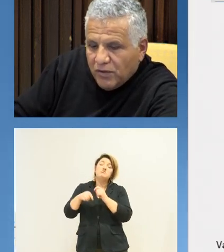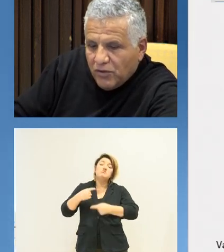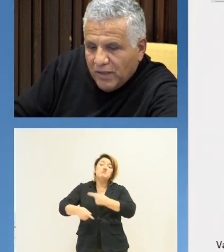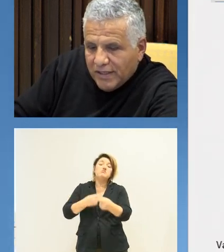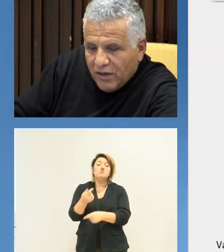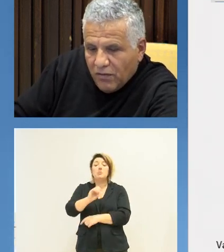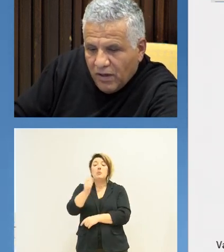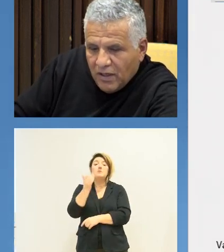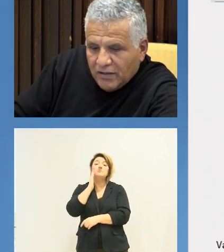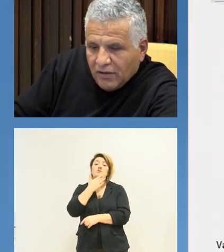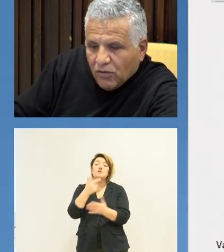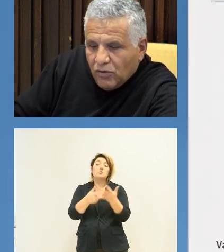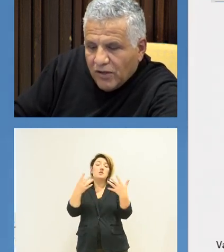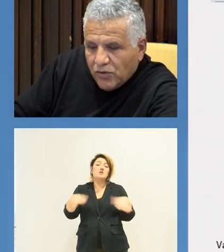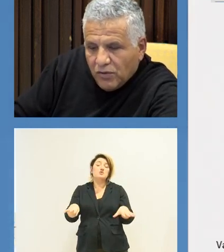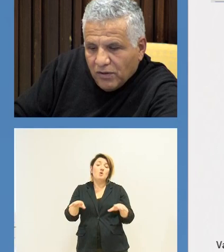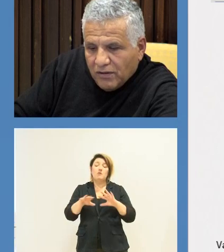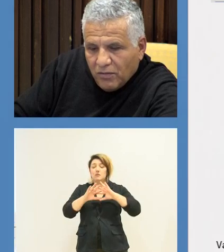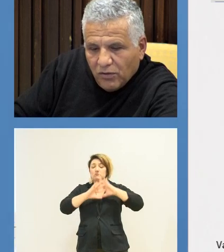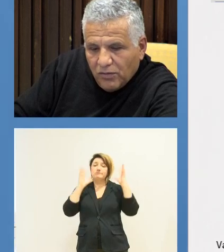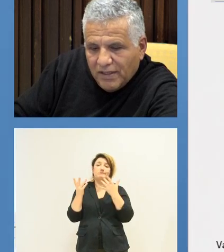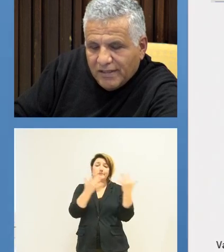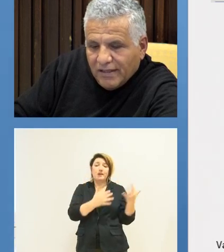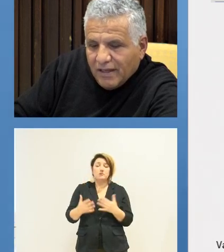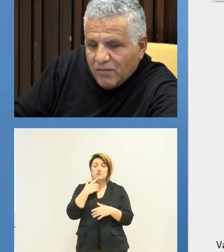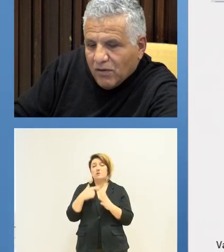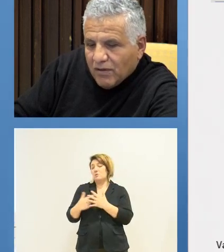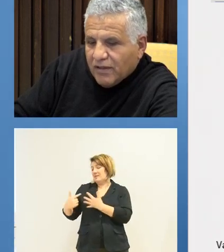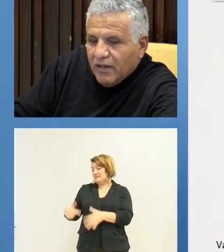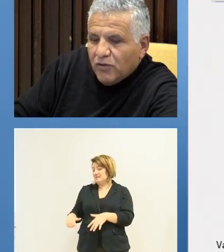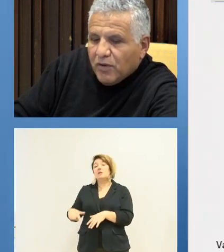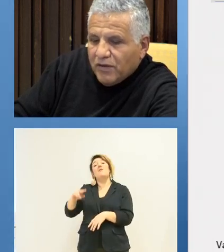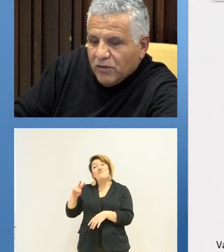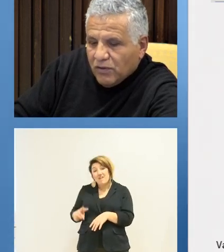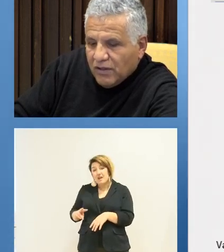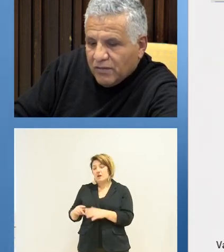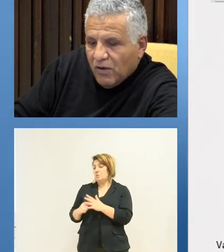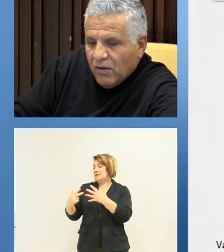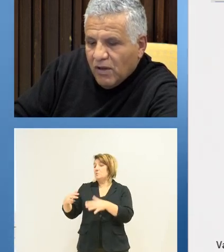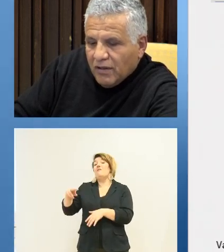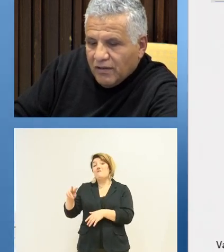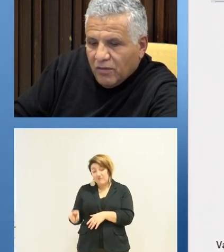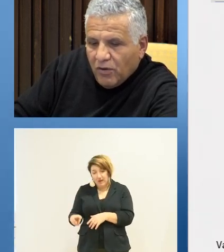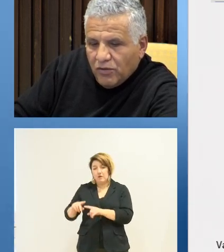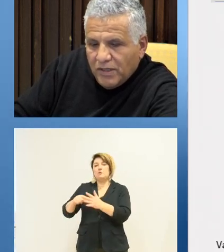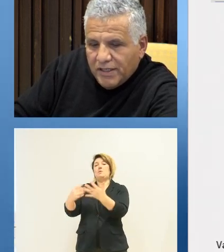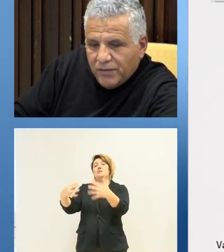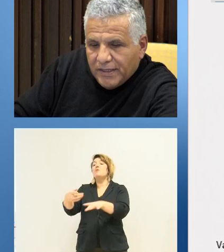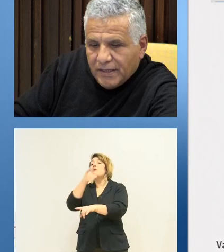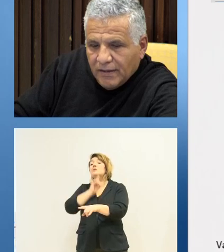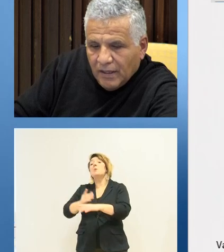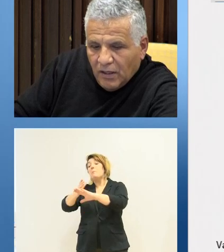1er janvier 2019 tient compte de l'ajustement des emprunts 2010 est réellement précède une prévision d'un franchissement des empreintes